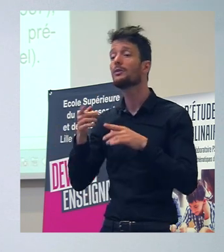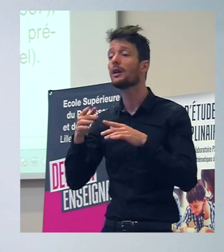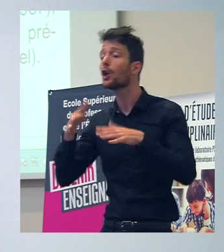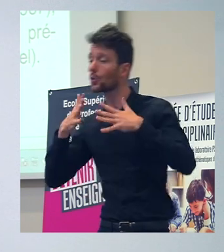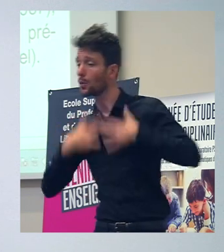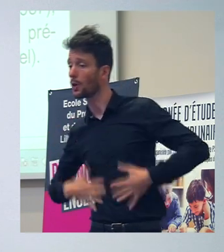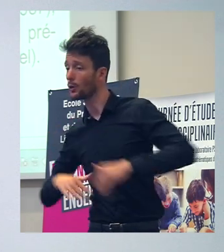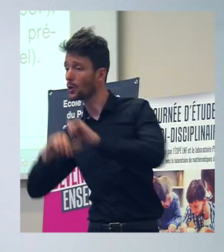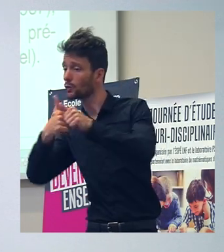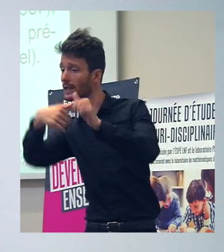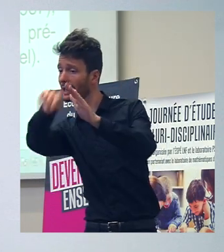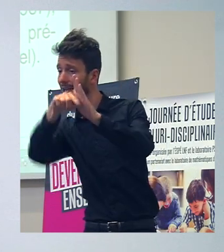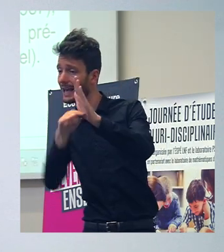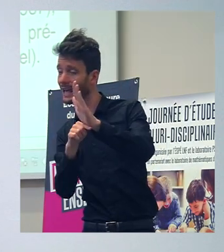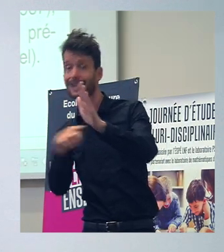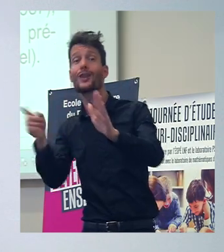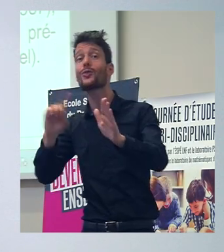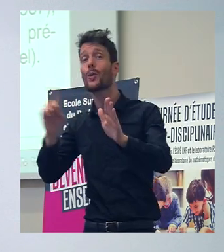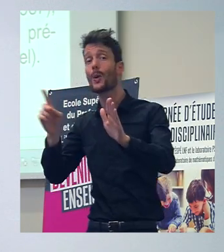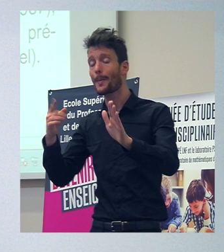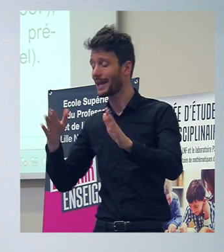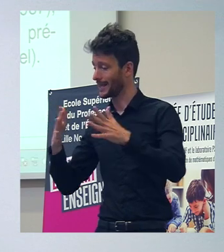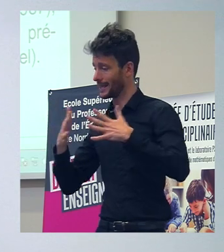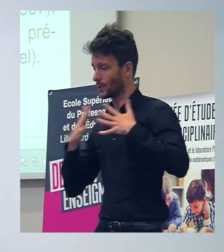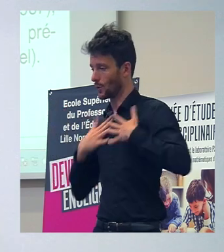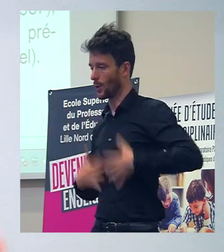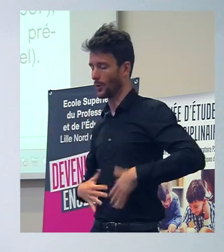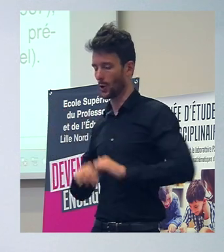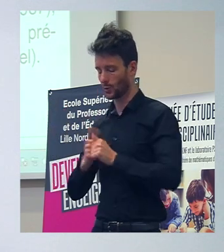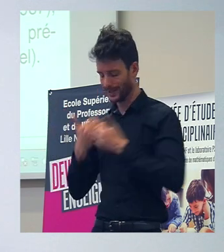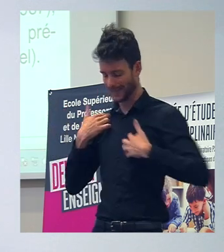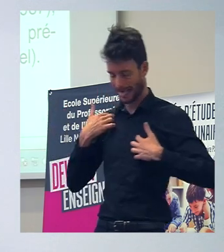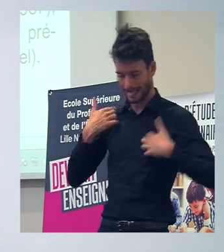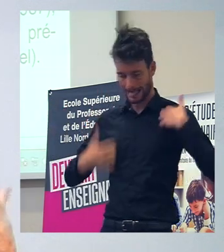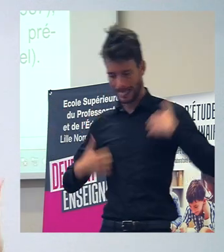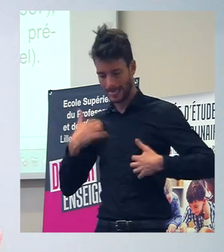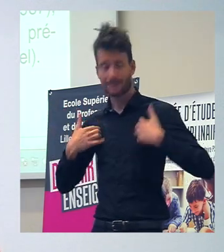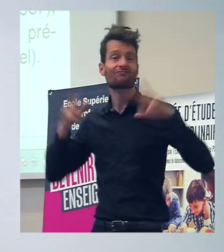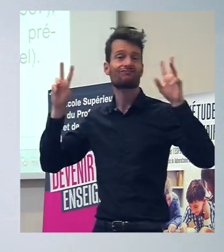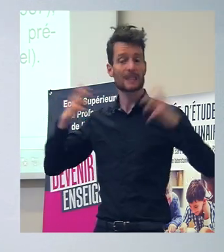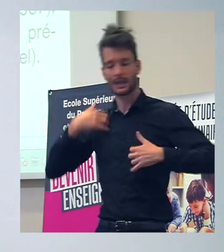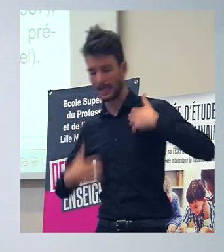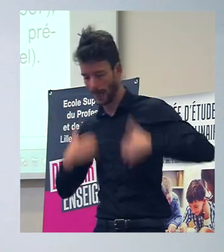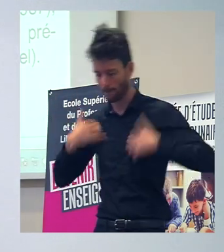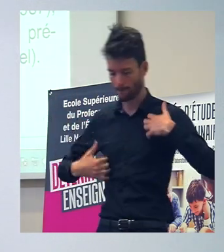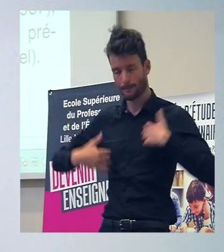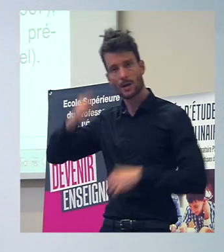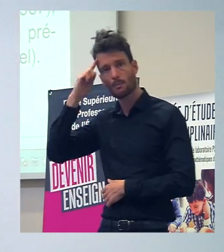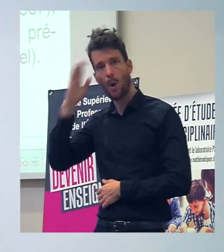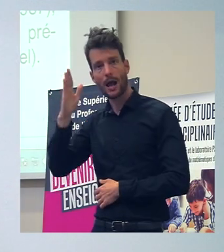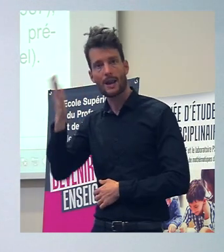par rapport aux règles du jeu, mais par rapport à un dilemme moral, il part d'un dilemme moral,